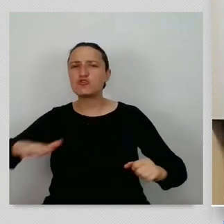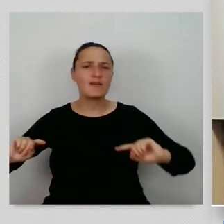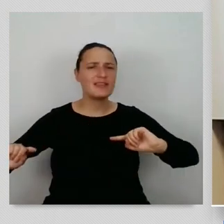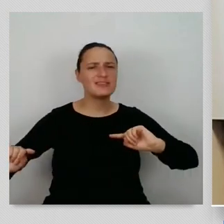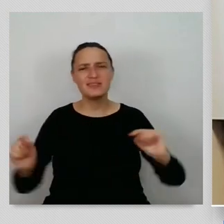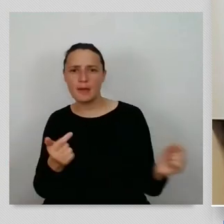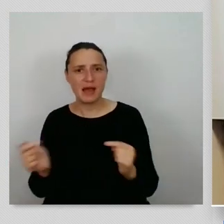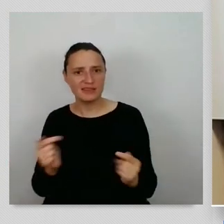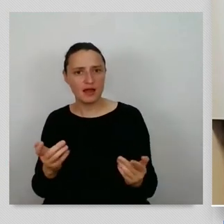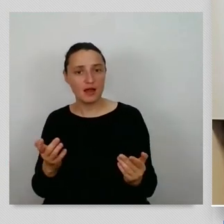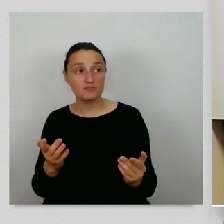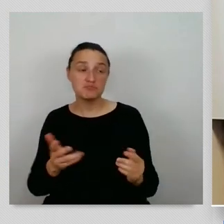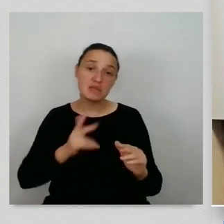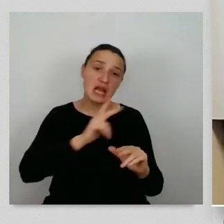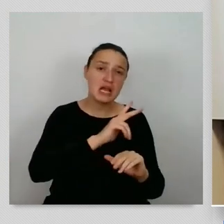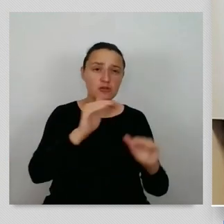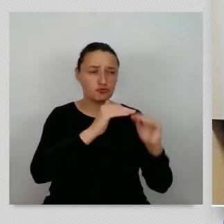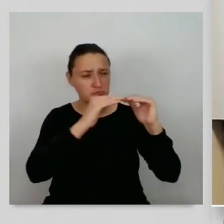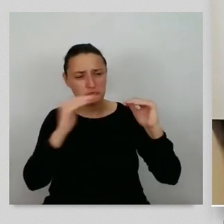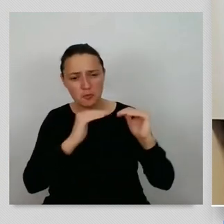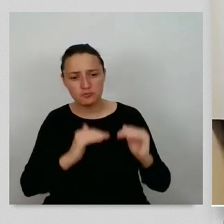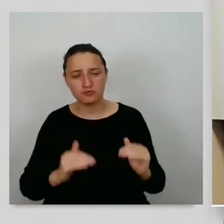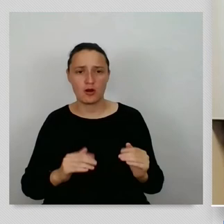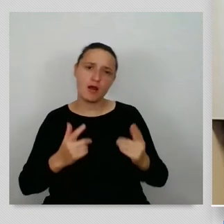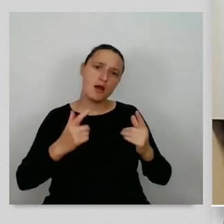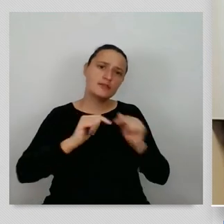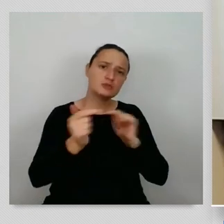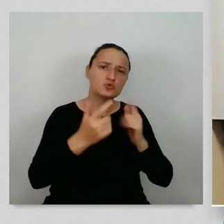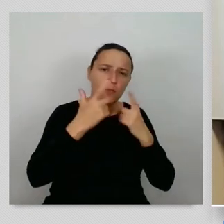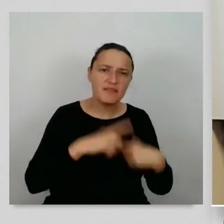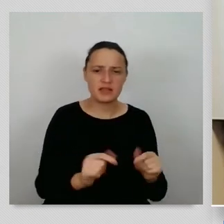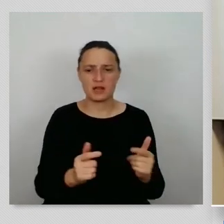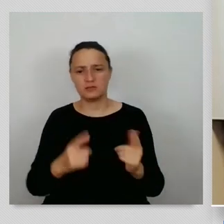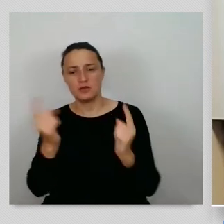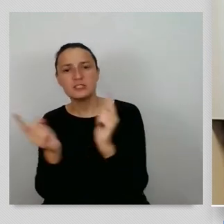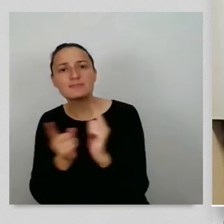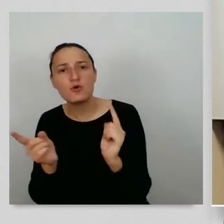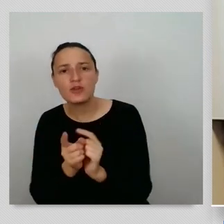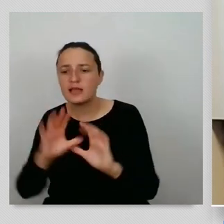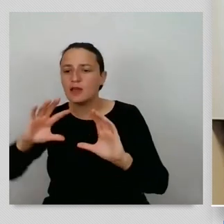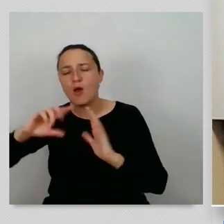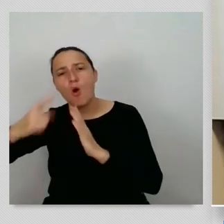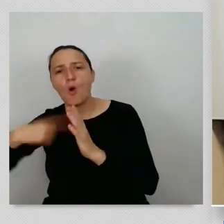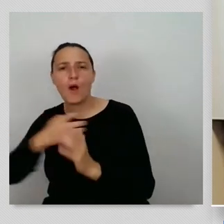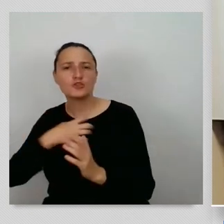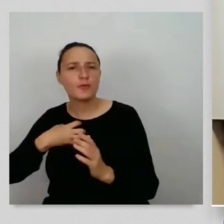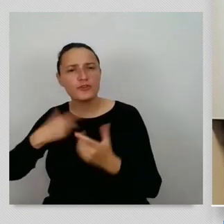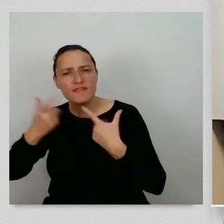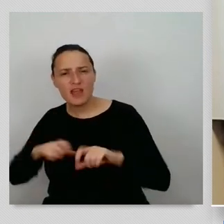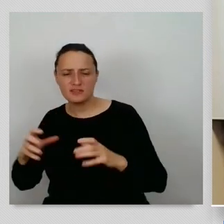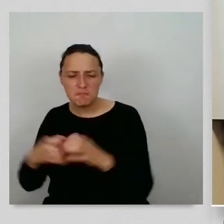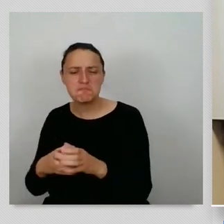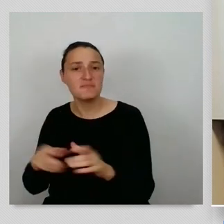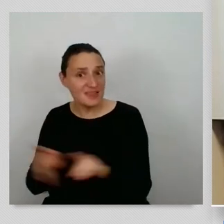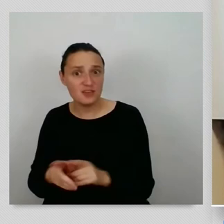się odbywała na różnych płaszczyznach i panelach obywatelskich, i na spotkaniach kół gospodyń wiejskich, i